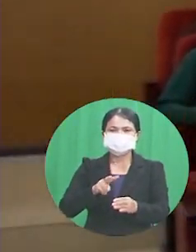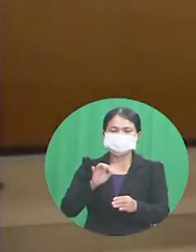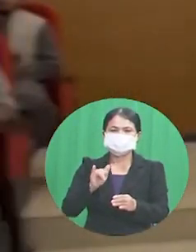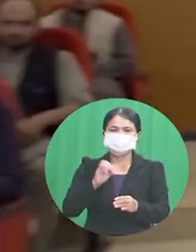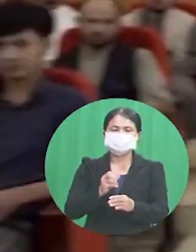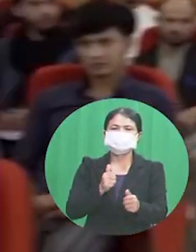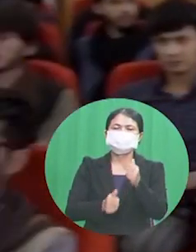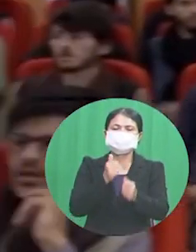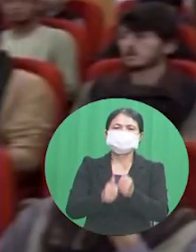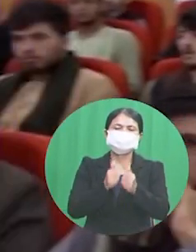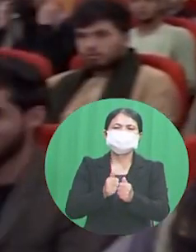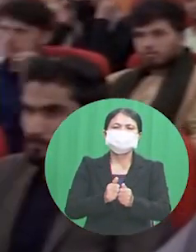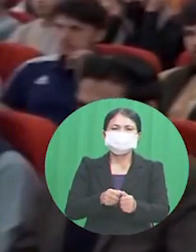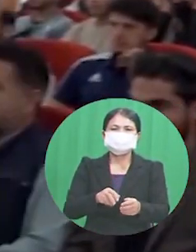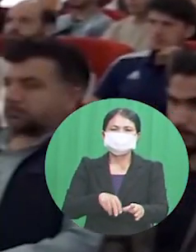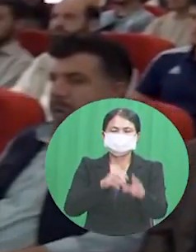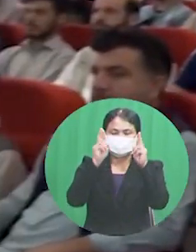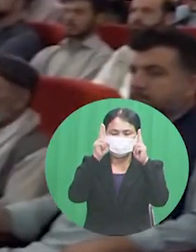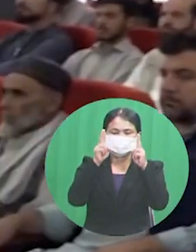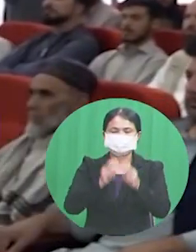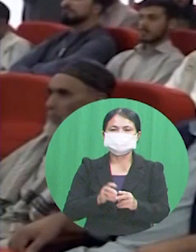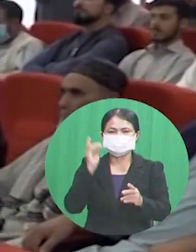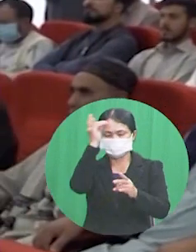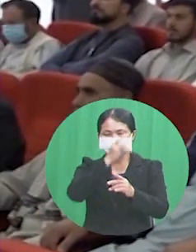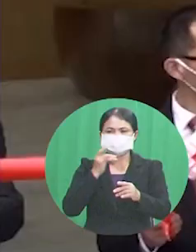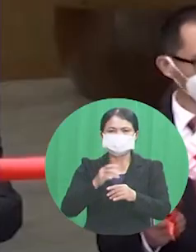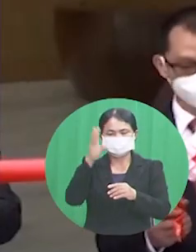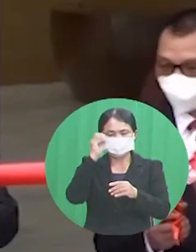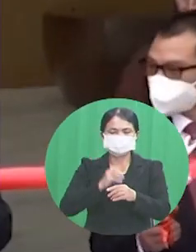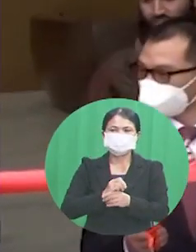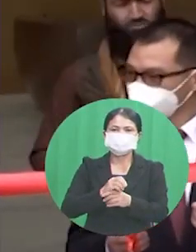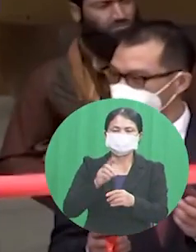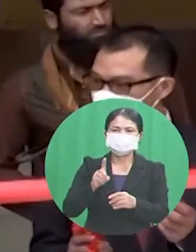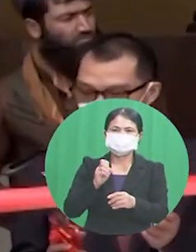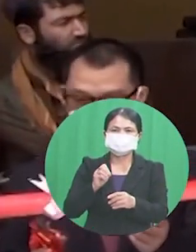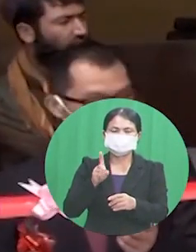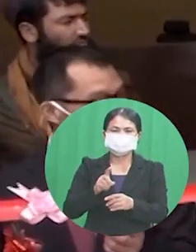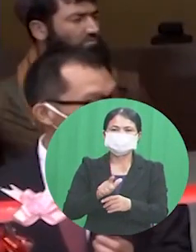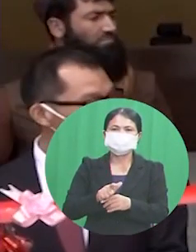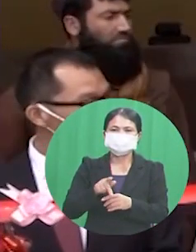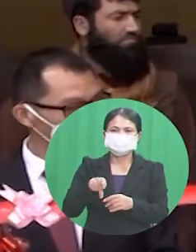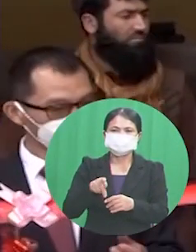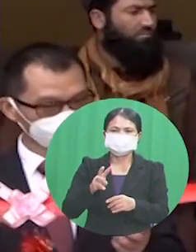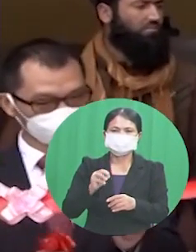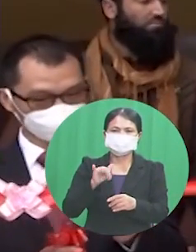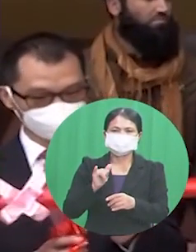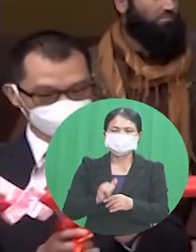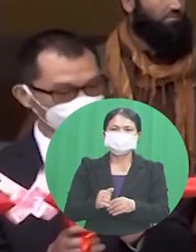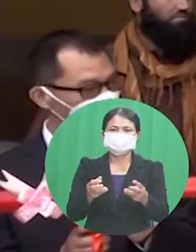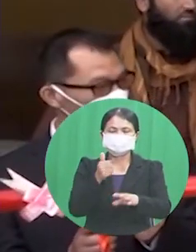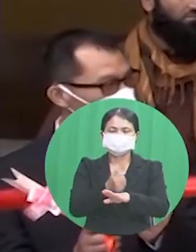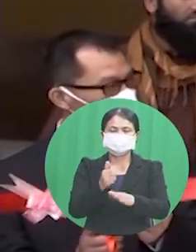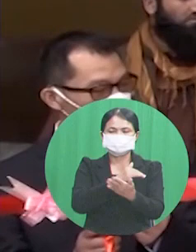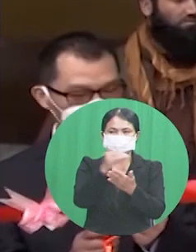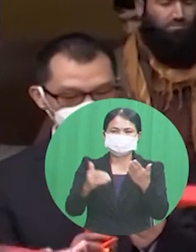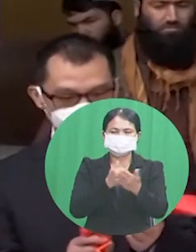ងរដ្ឋមន្ត្រីស្ដីទីនៃក្រសួងអប់រំអាហ្វហ្គានីស្ថានលោកសេកអាប់ឌុលបាគីហាហ្គានីព្រមទាំងនាយកសាកលវិទ្